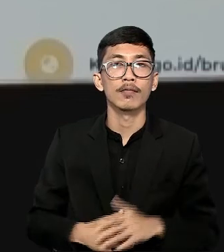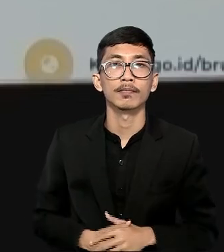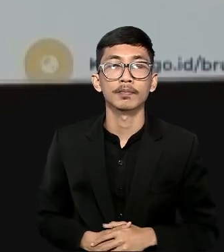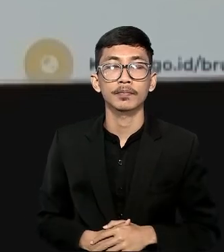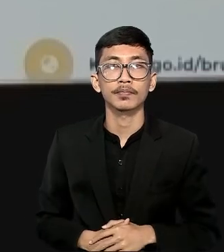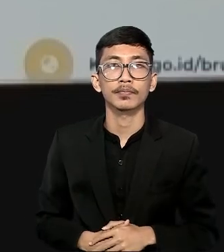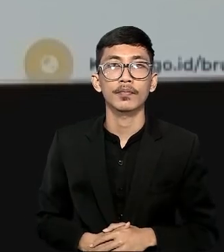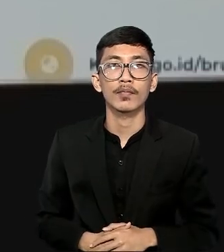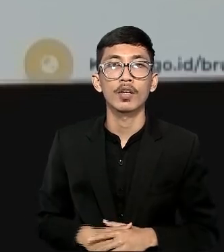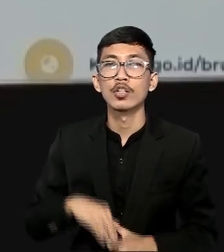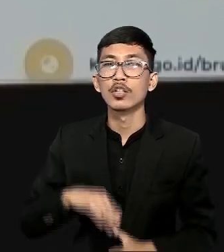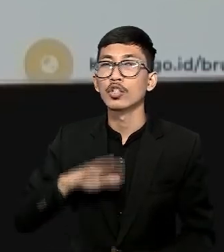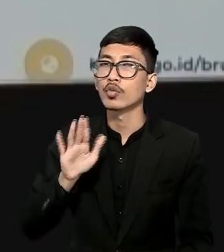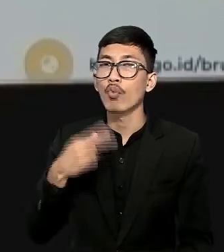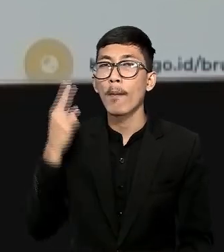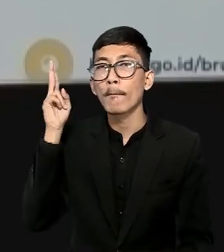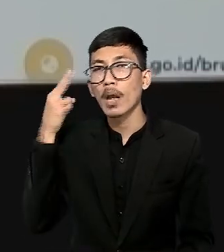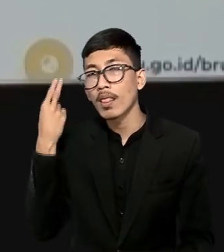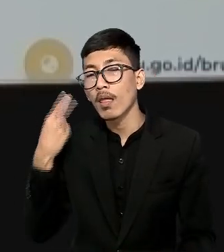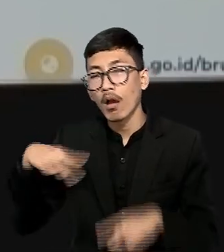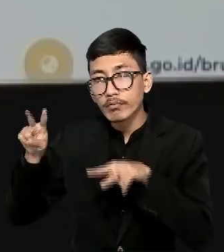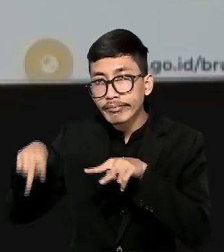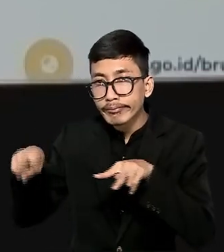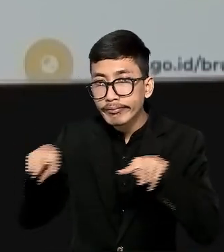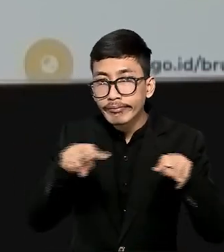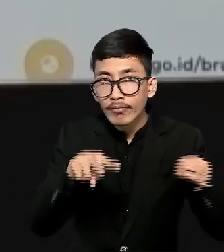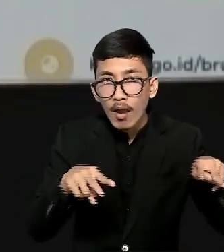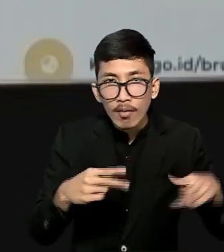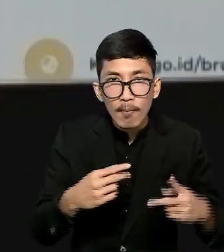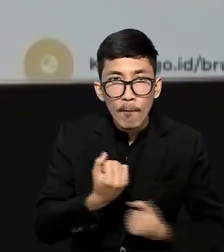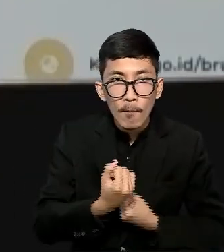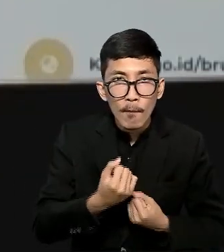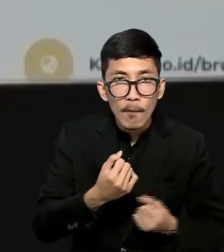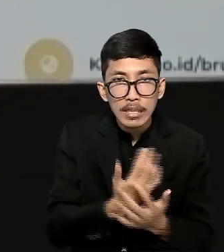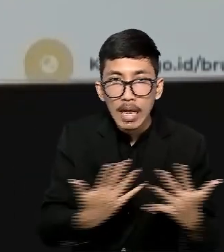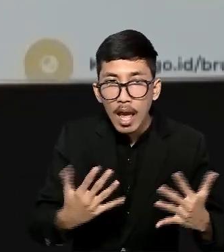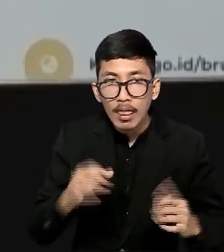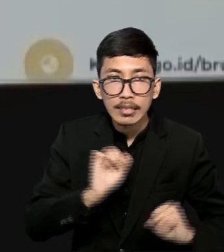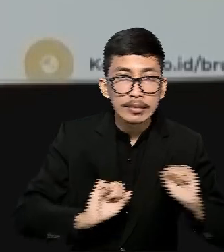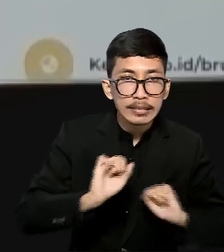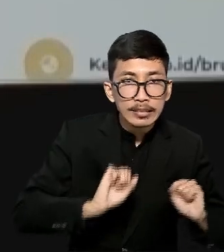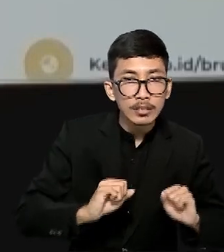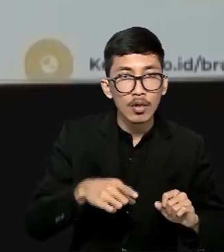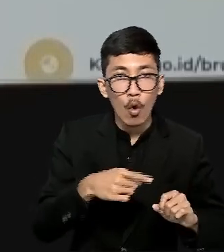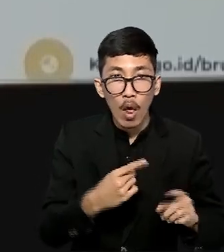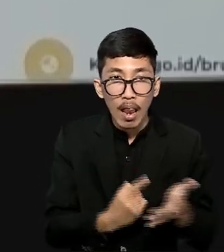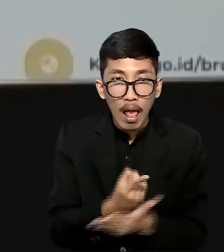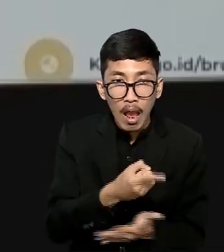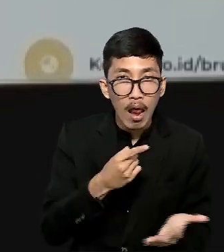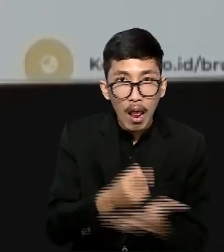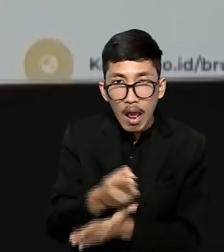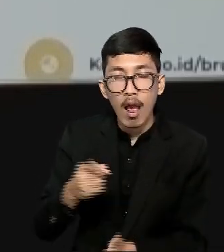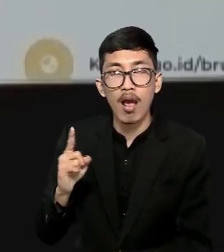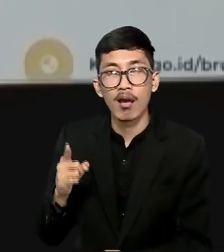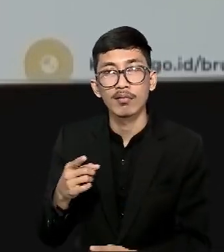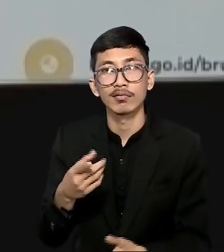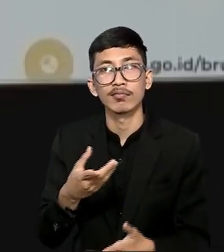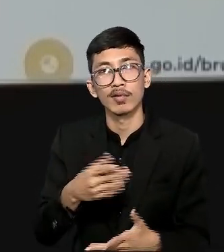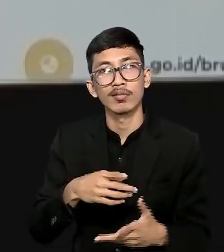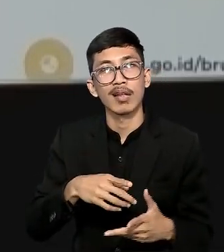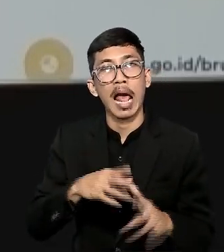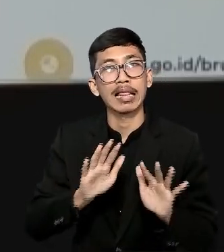semua pemerintah di Uni Eropa menjaga mobilitas nah masyarakatnya disini artinya memang